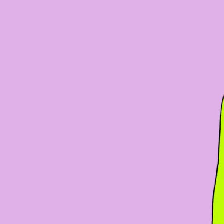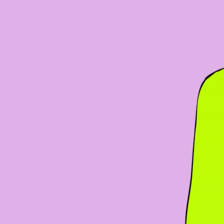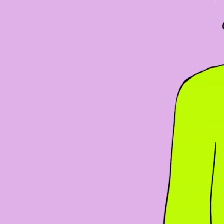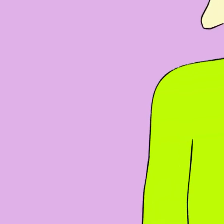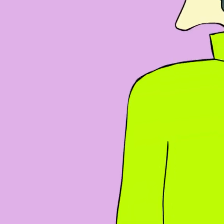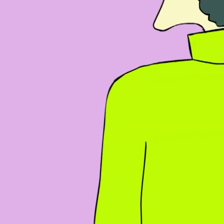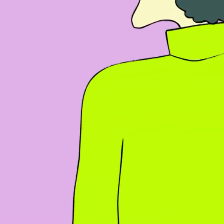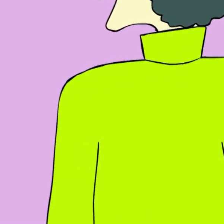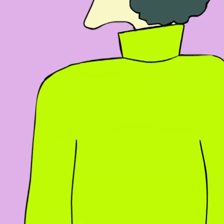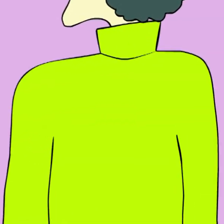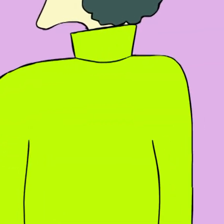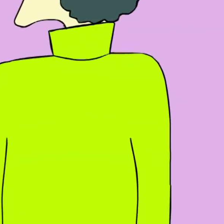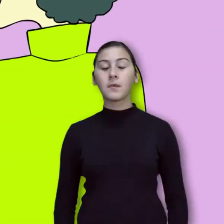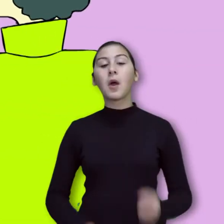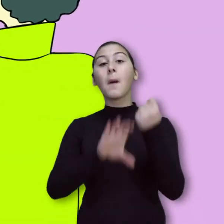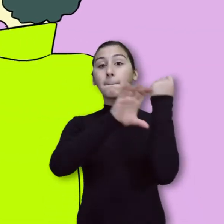ბოლოს მოიფიქრა.